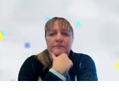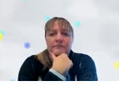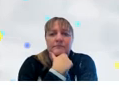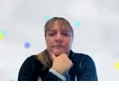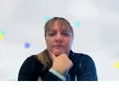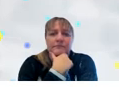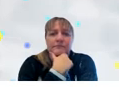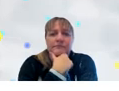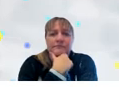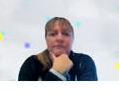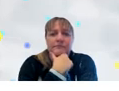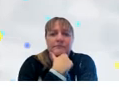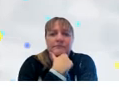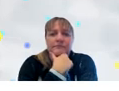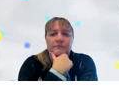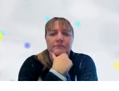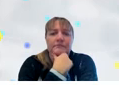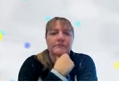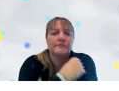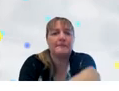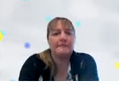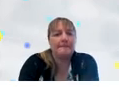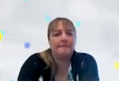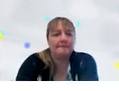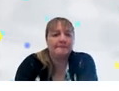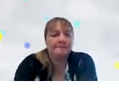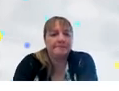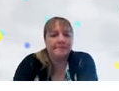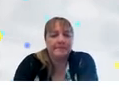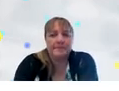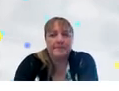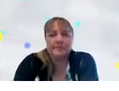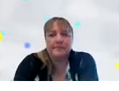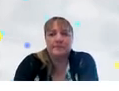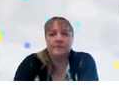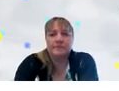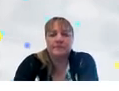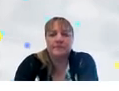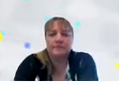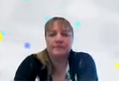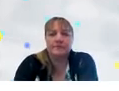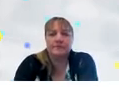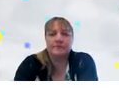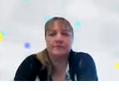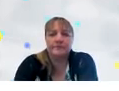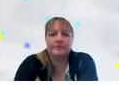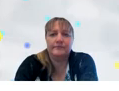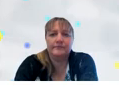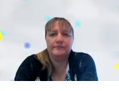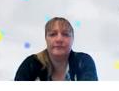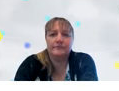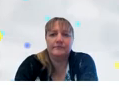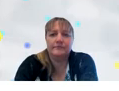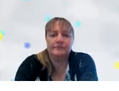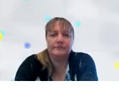informationen die wir jetzt wie schaut es aus eigentlich mit digitalen medien und inklusion in der